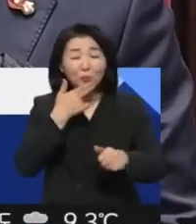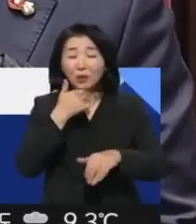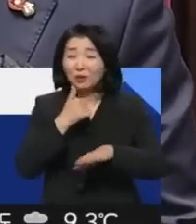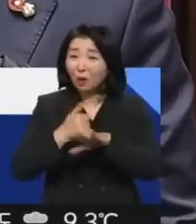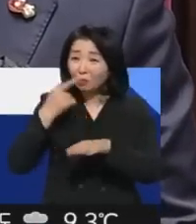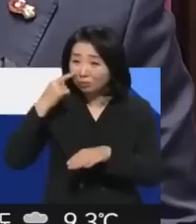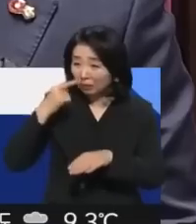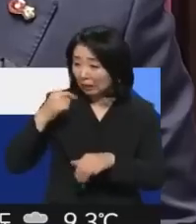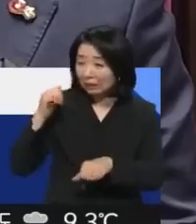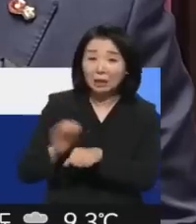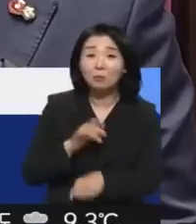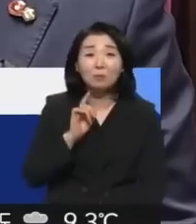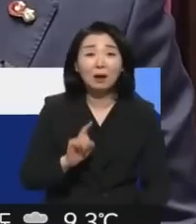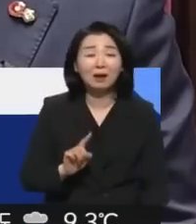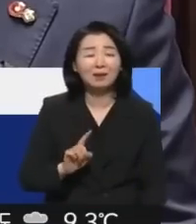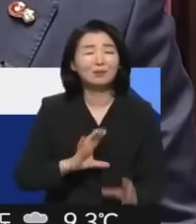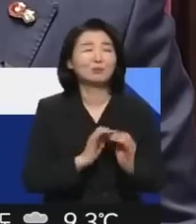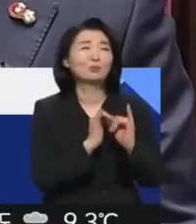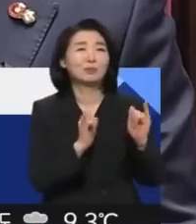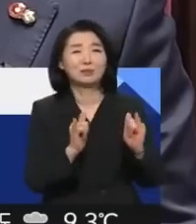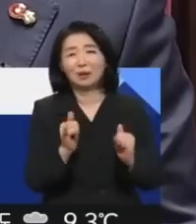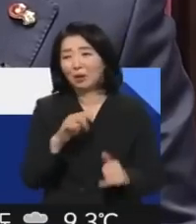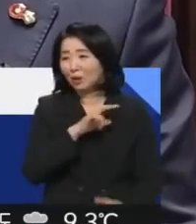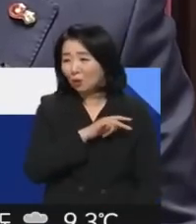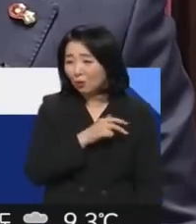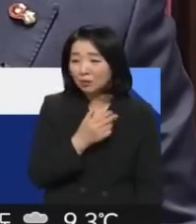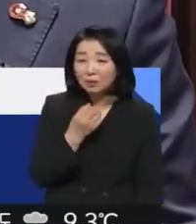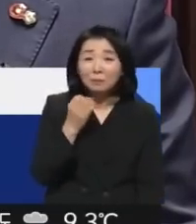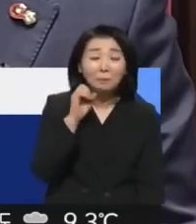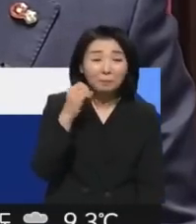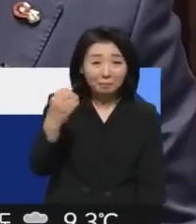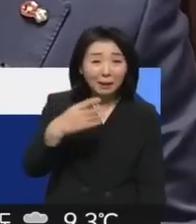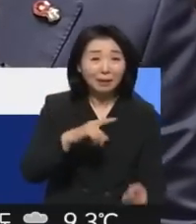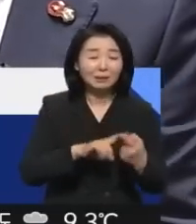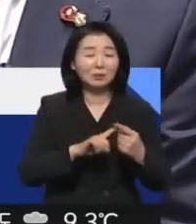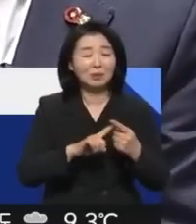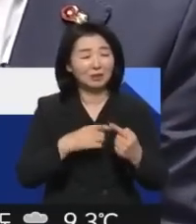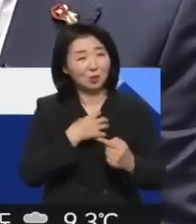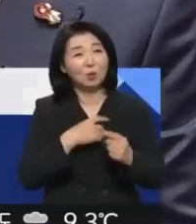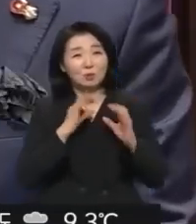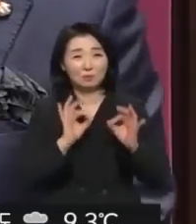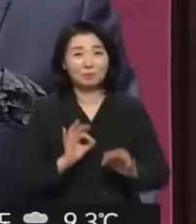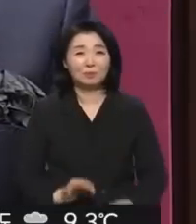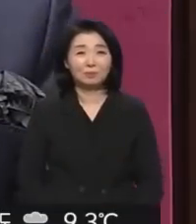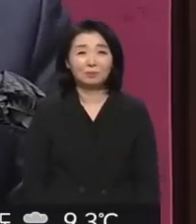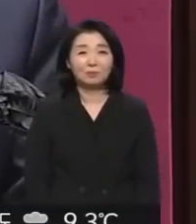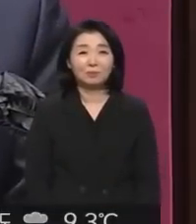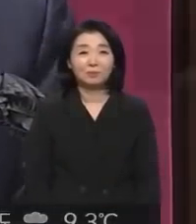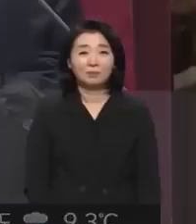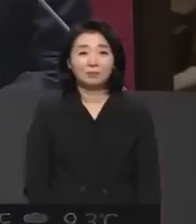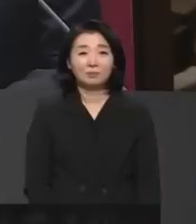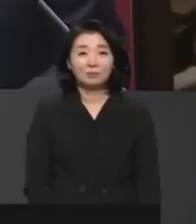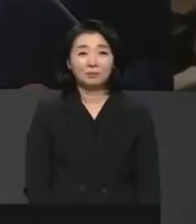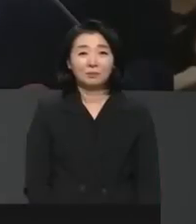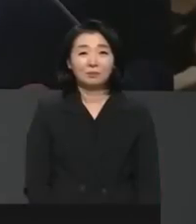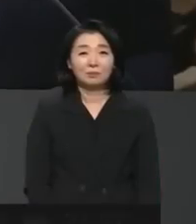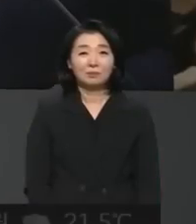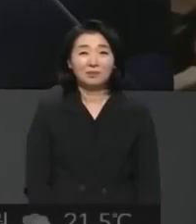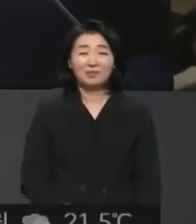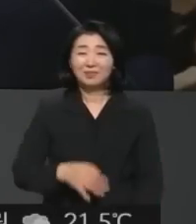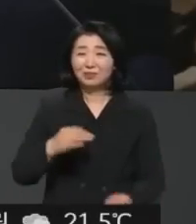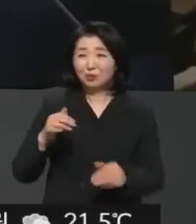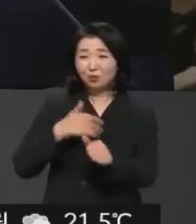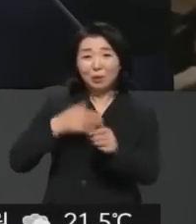에이. 저는 국민들께서 위원님 그렇게 말씀하시는 거 어떻게 보실지 걱정됩니다. 네, 주변 고성